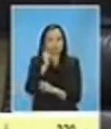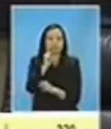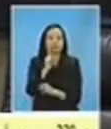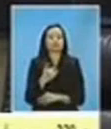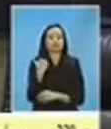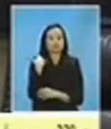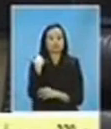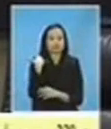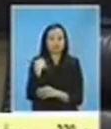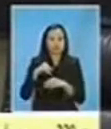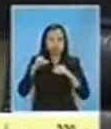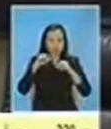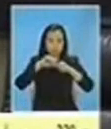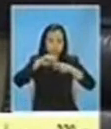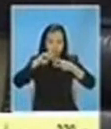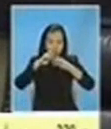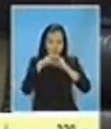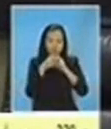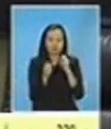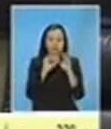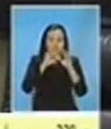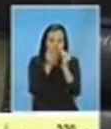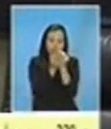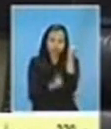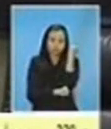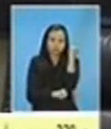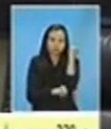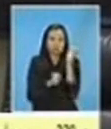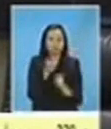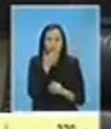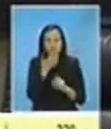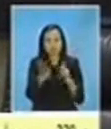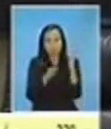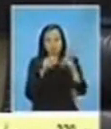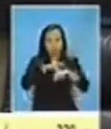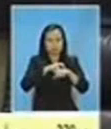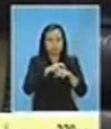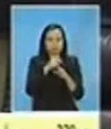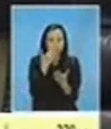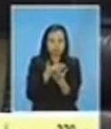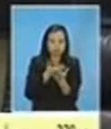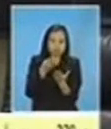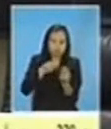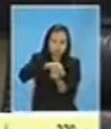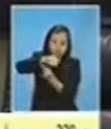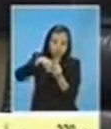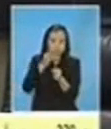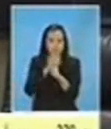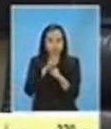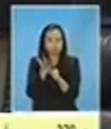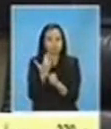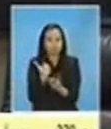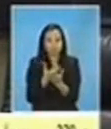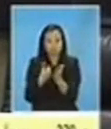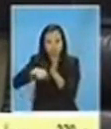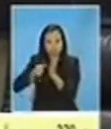วานจะจำได้คุณวิชาพูดประเด็นนี้ด้วยนะในที่อ่านบอกว่าก็ในขั้นตอนกระบวนการเนี่ยก็มีการอนุญาตที่จะให้ทีม